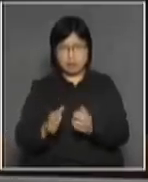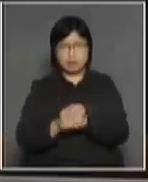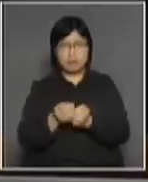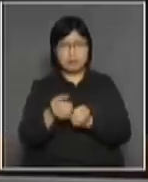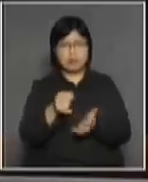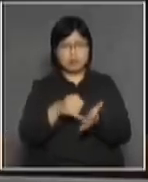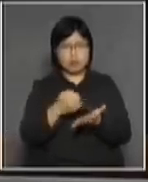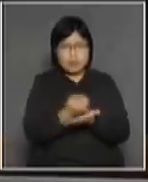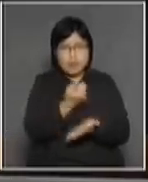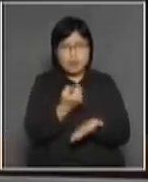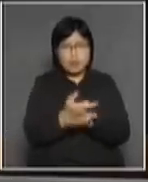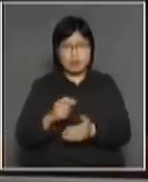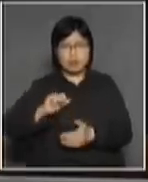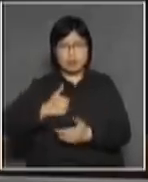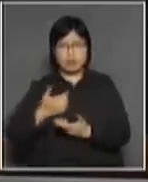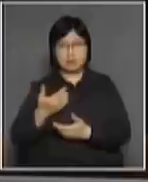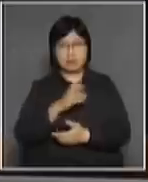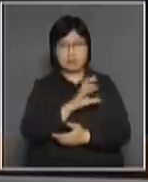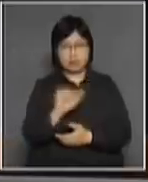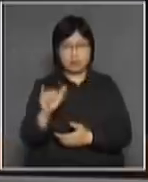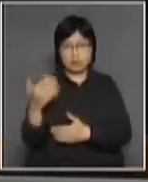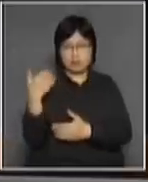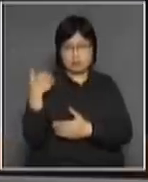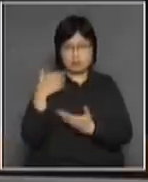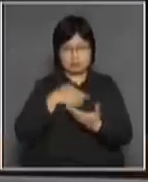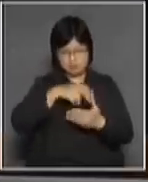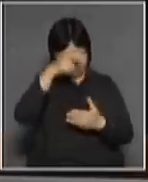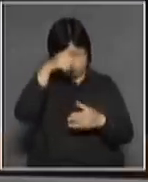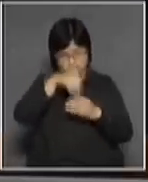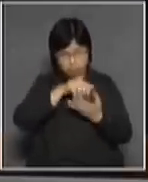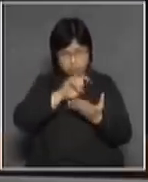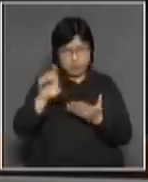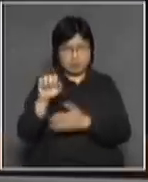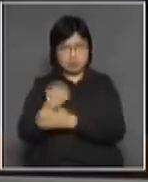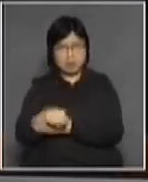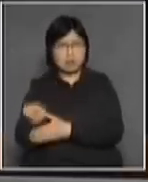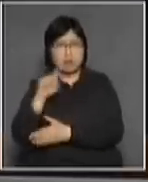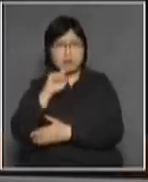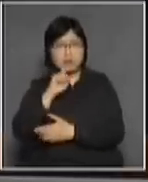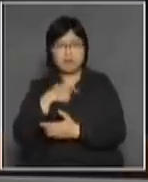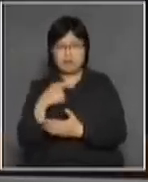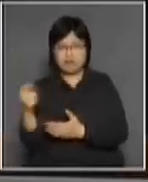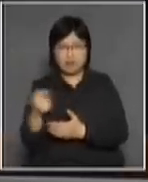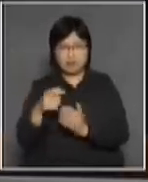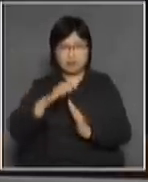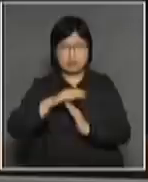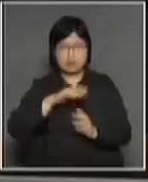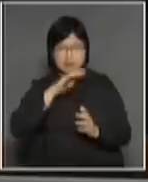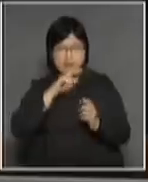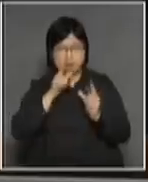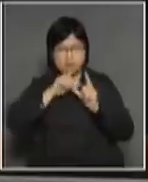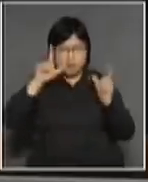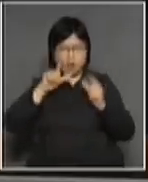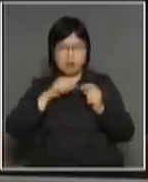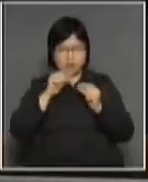主，這個是 CY 之前的競選承諾；第三，立即停止督數誇大聘